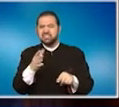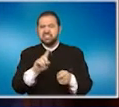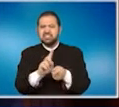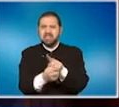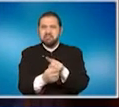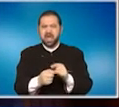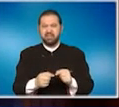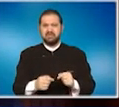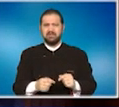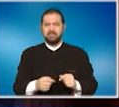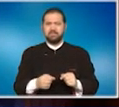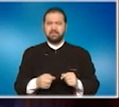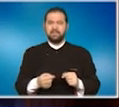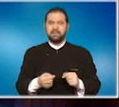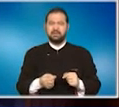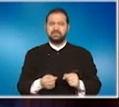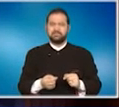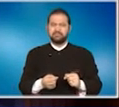că